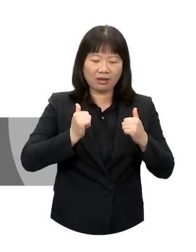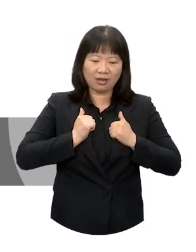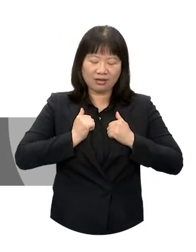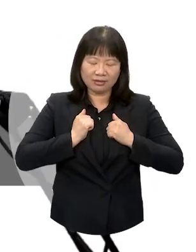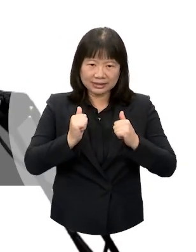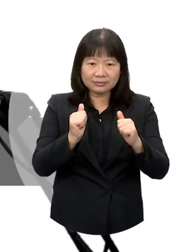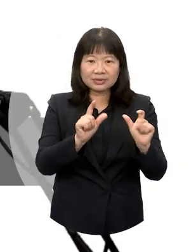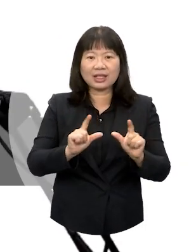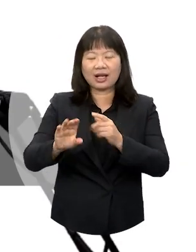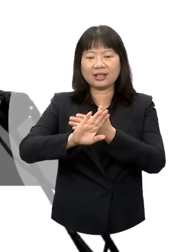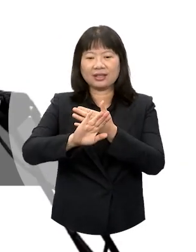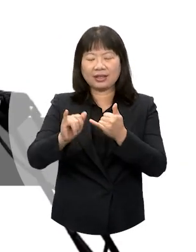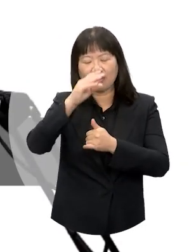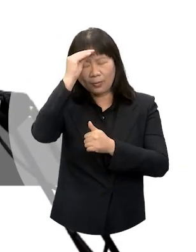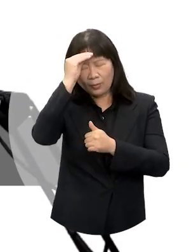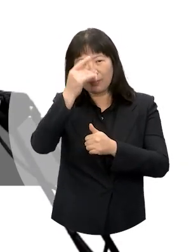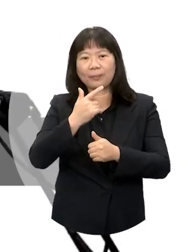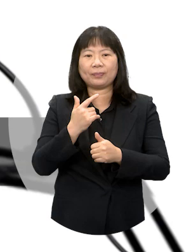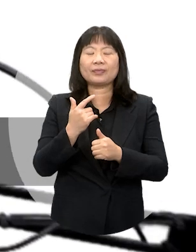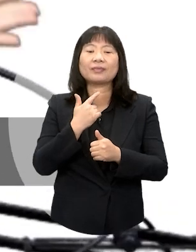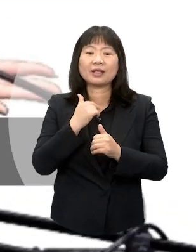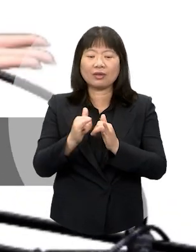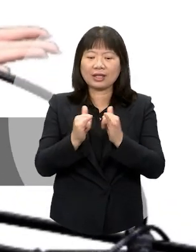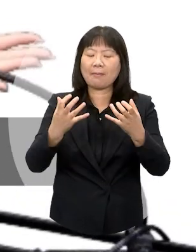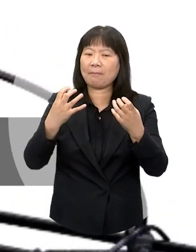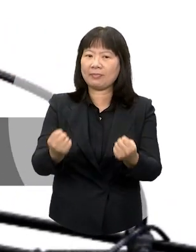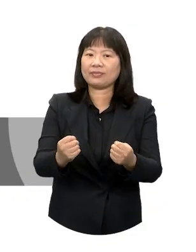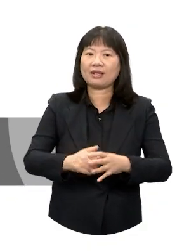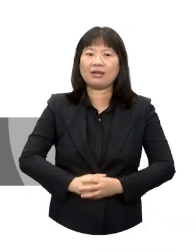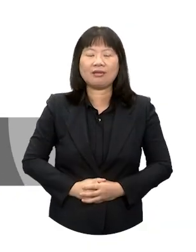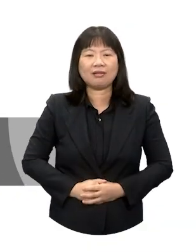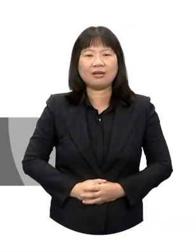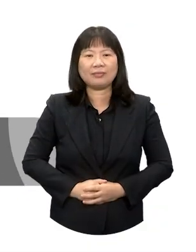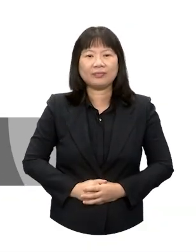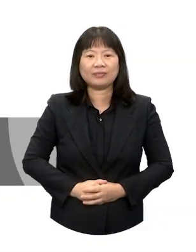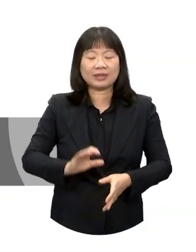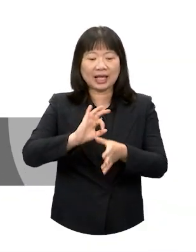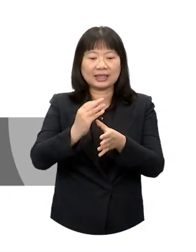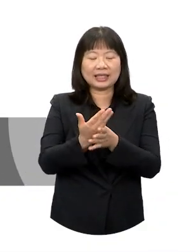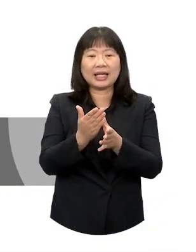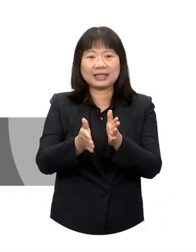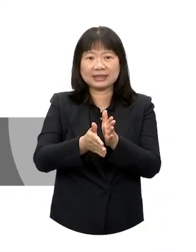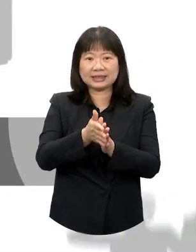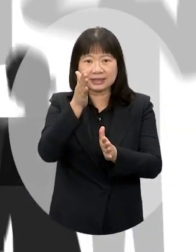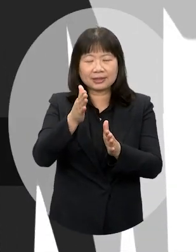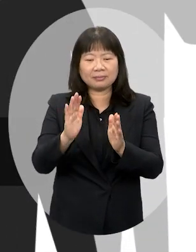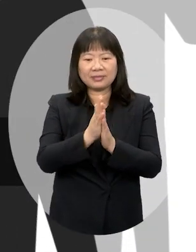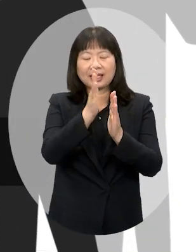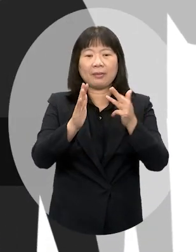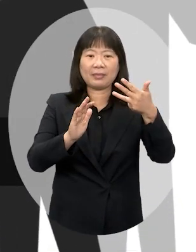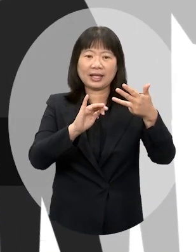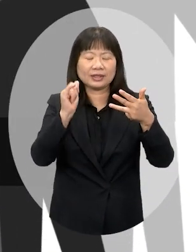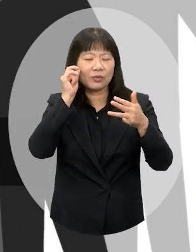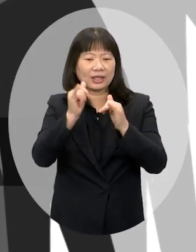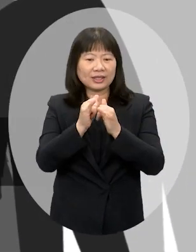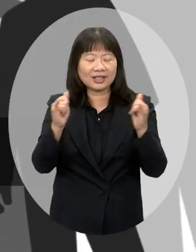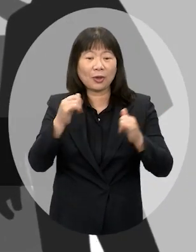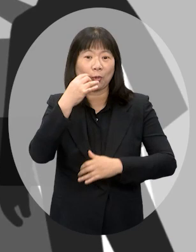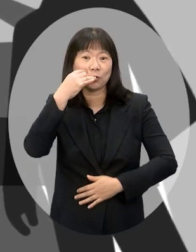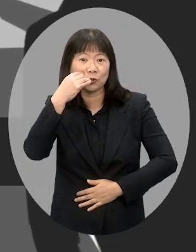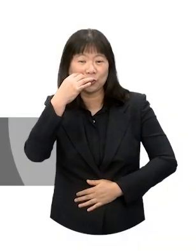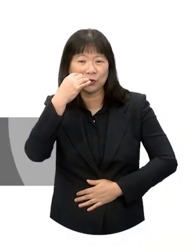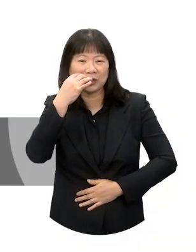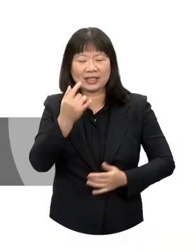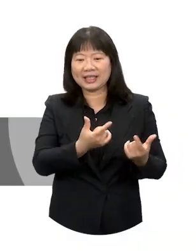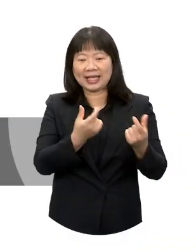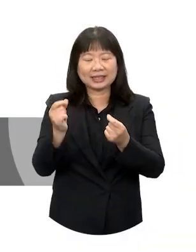열심히 살아가며 타의 모범이 되는 사람들이 많다고 합니다. 일명 안양시를 빛낸 8인의 위인들, 누군지